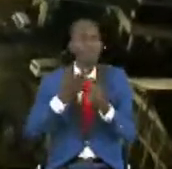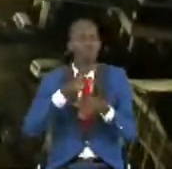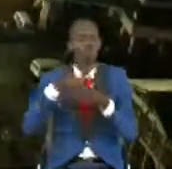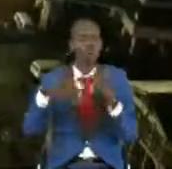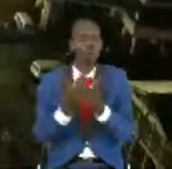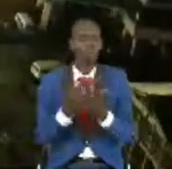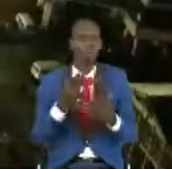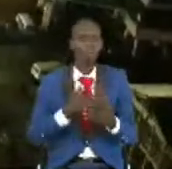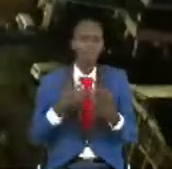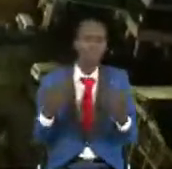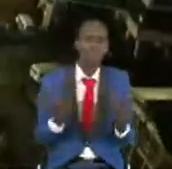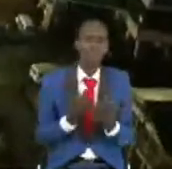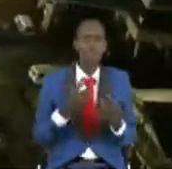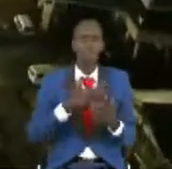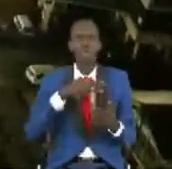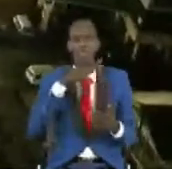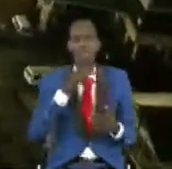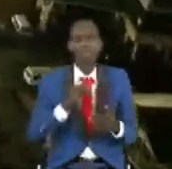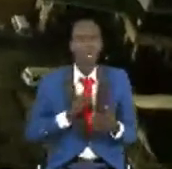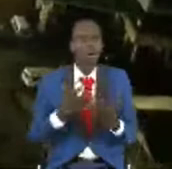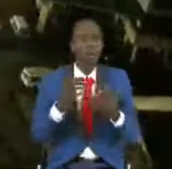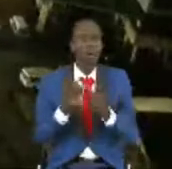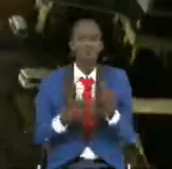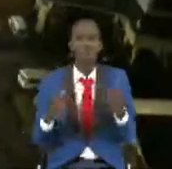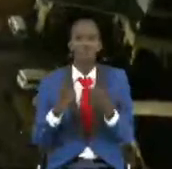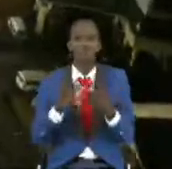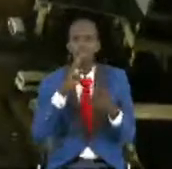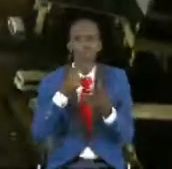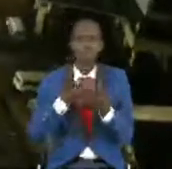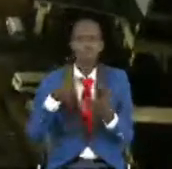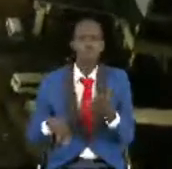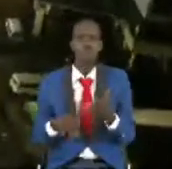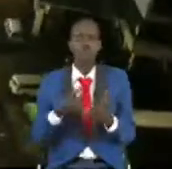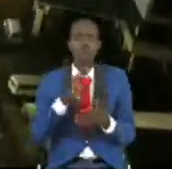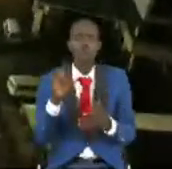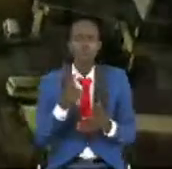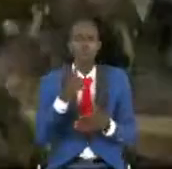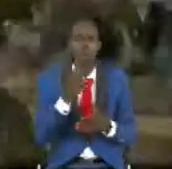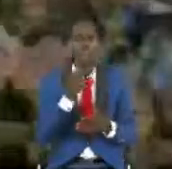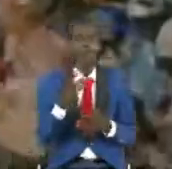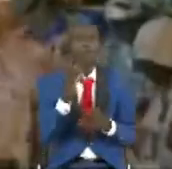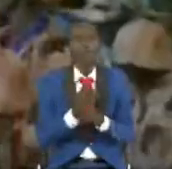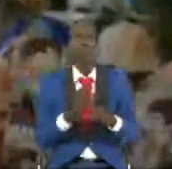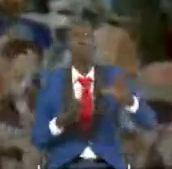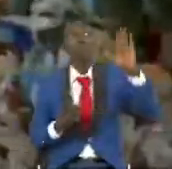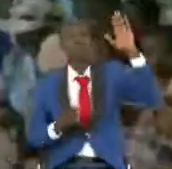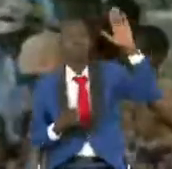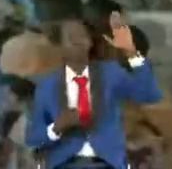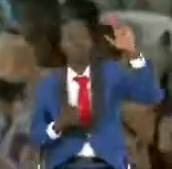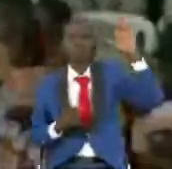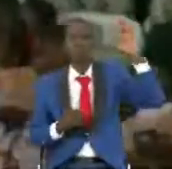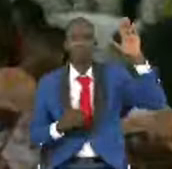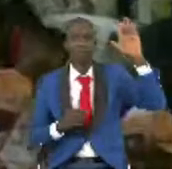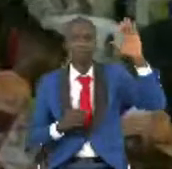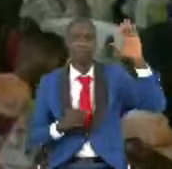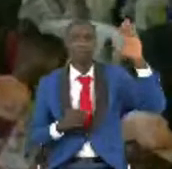mes condamnations, toute ma culpabilité. Je veux que tout soit ôté, partout tu es. Lève simplement la main. Amen. Que Dieu vous bénisse.